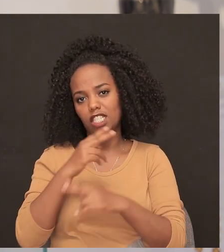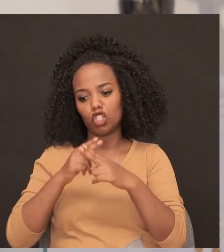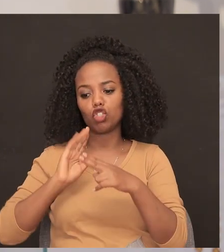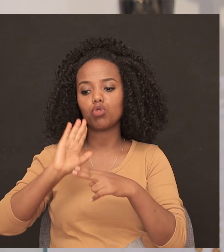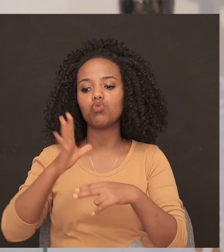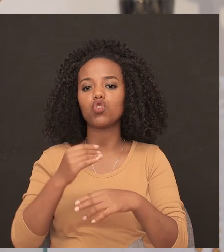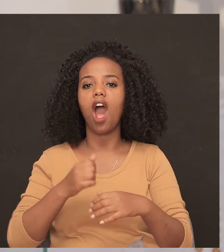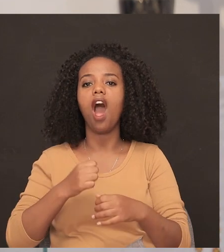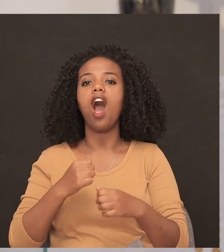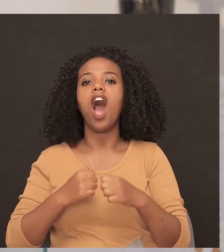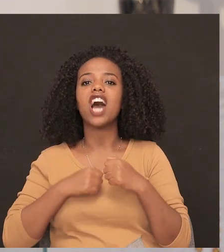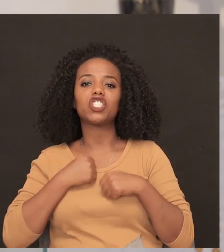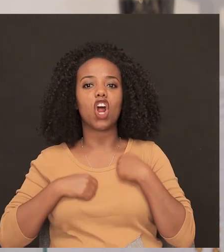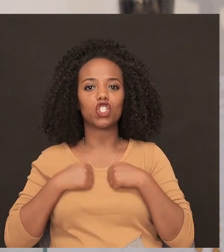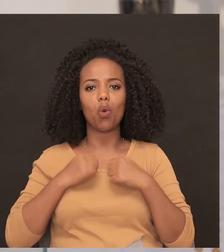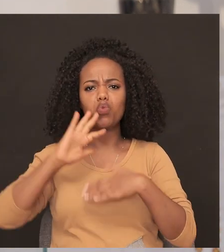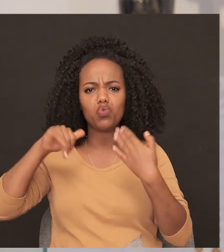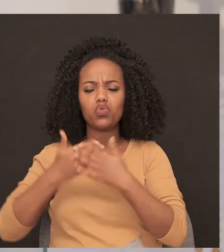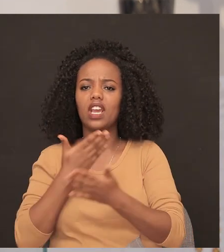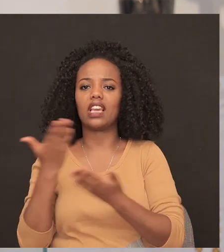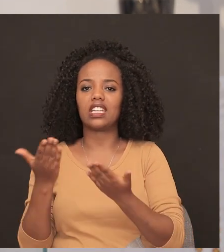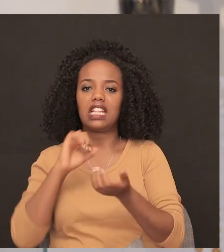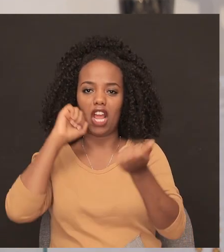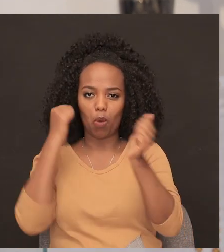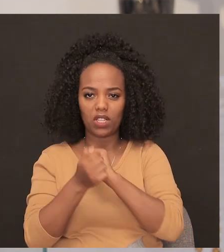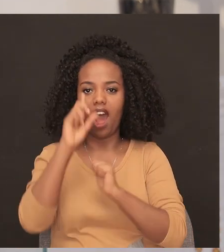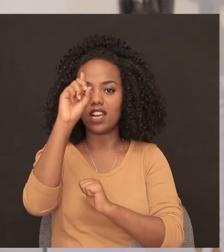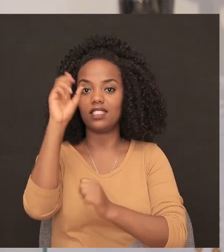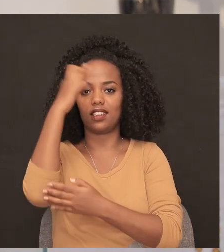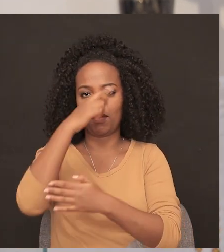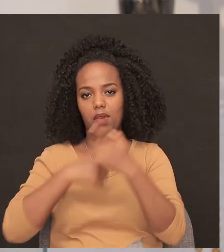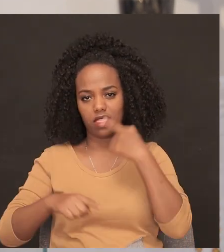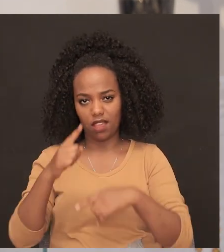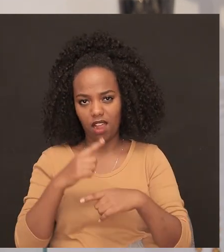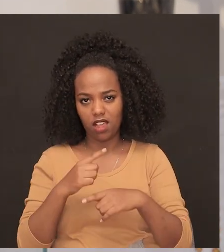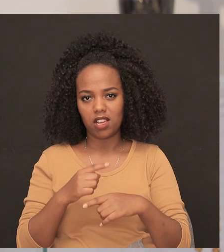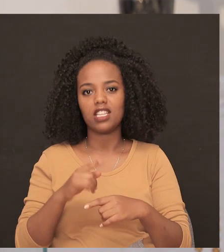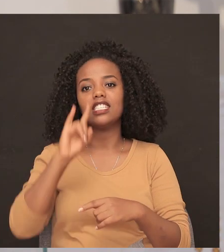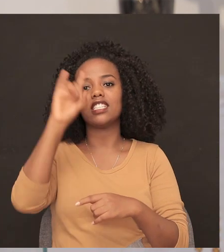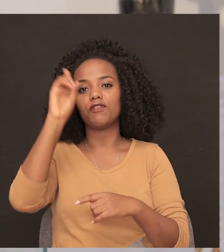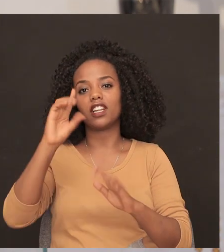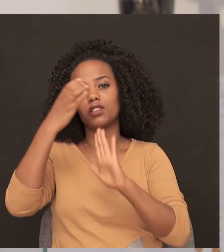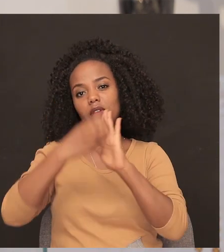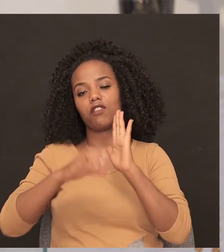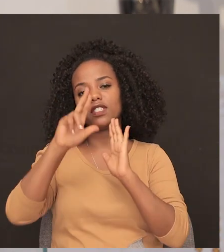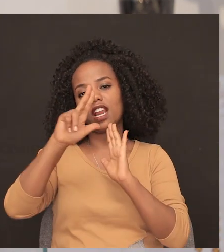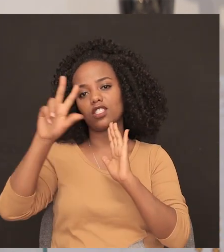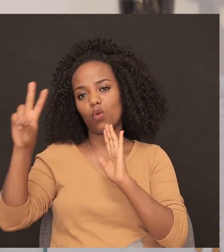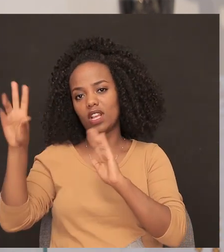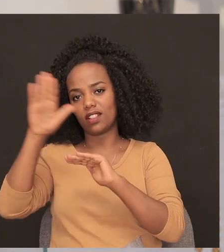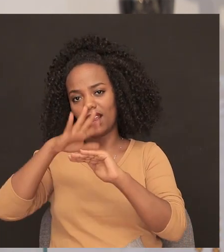ስሙና አድራሻው ሁለንተናው የተለወጠበት አንድ ቀን መጣ። ይህንንም ዘፍጥረት ምዕራፍ 32